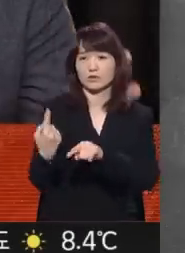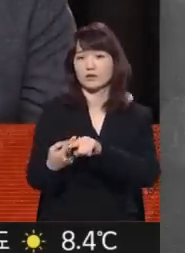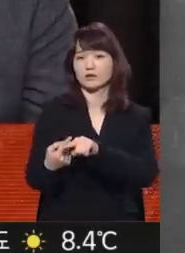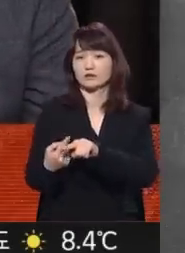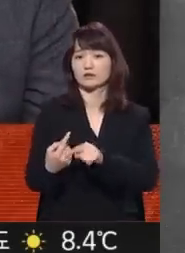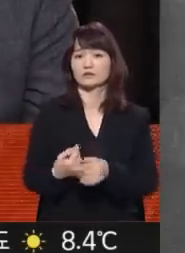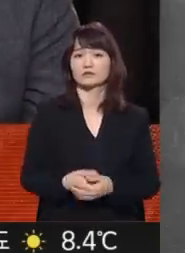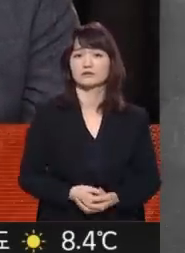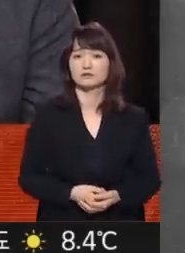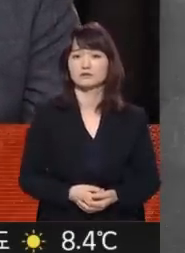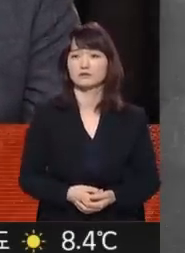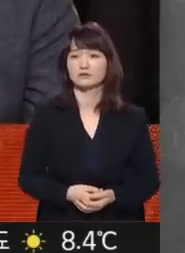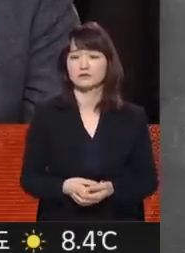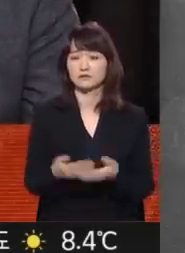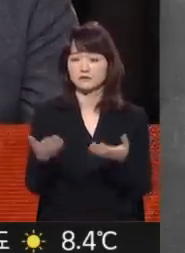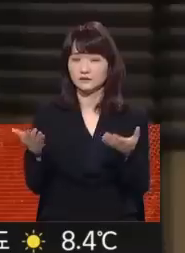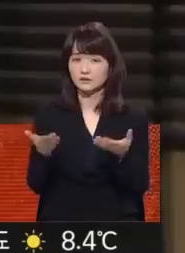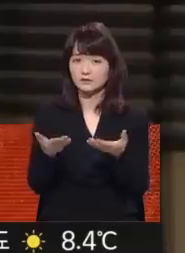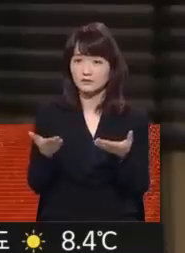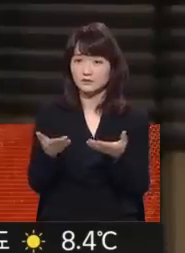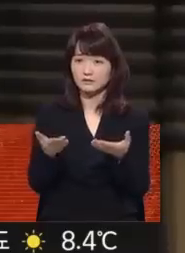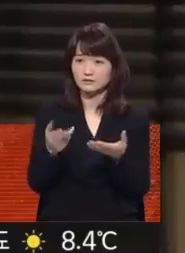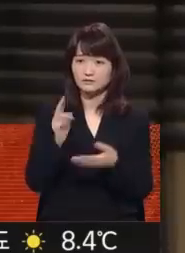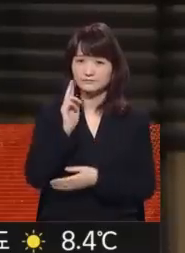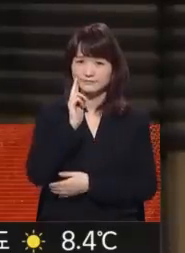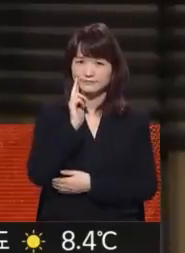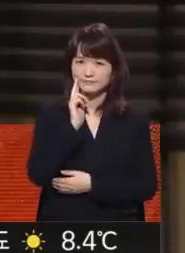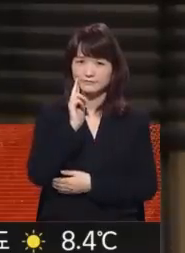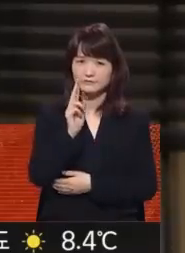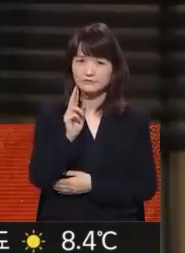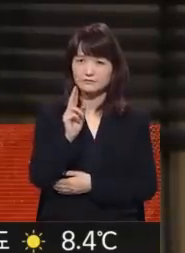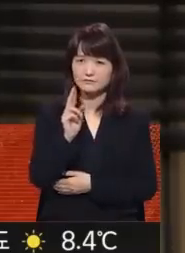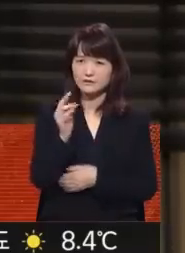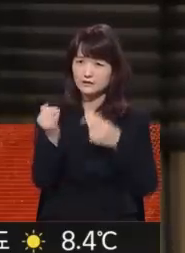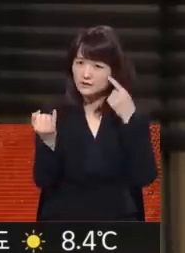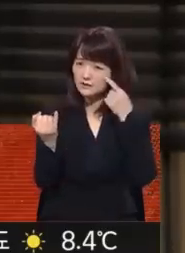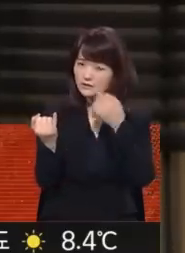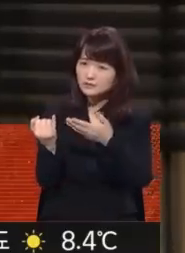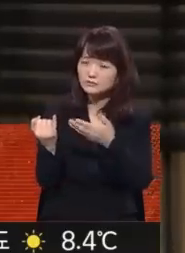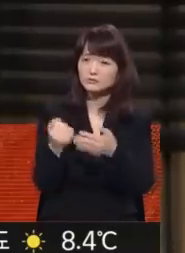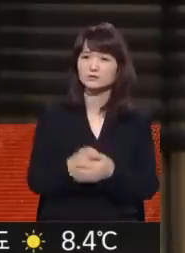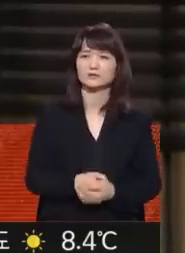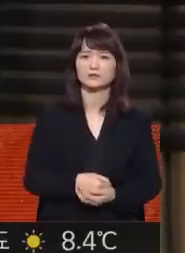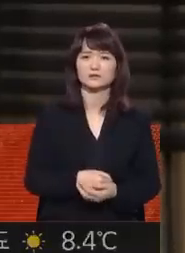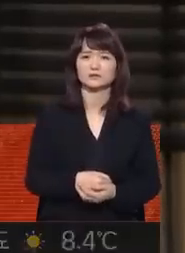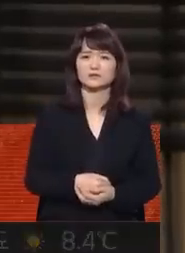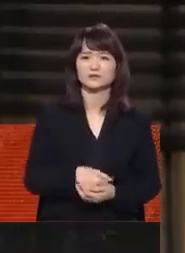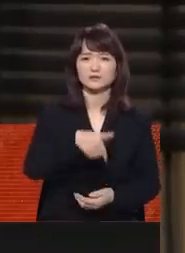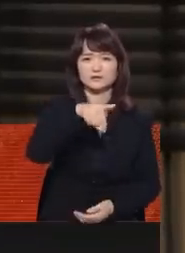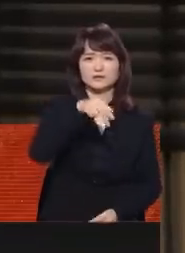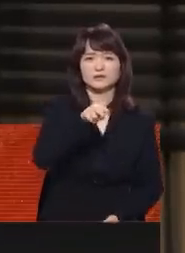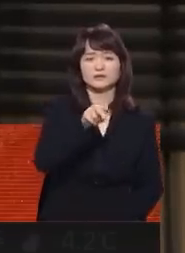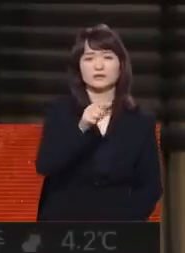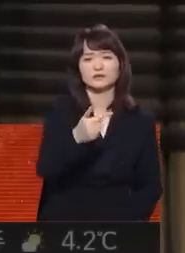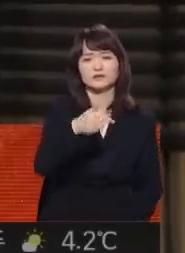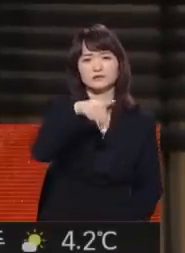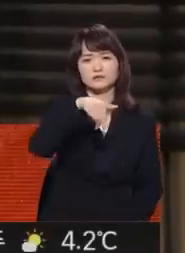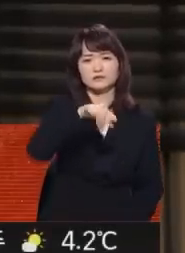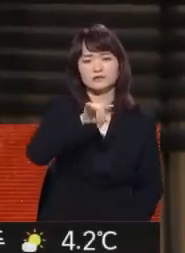성적이고 업무상으로 상당히 심각한 걸 했기 때문에 견책은 사실 뭐냐면 가장